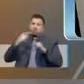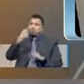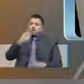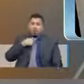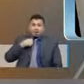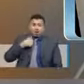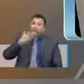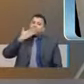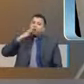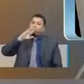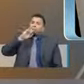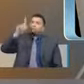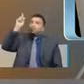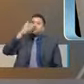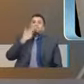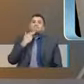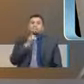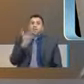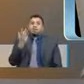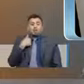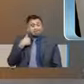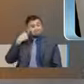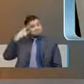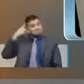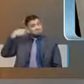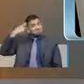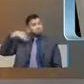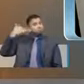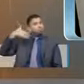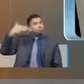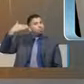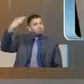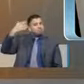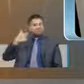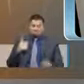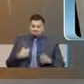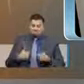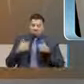ودائما نحاكي المستقبل بأي وسيلة موجودة في التعليم.